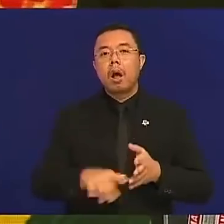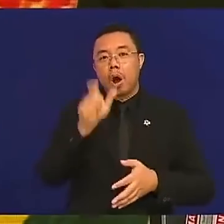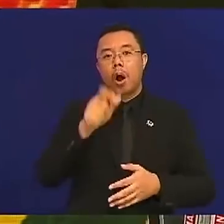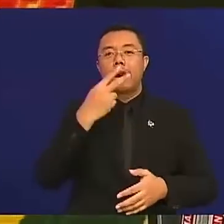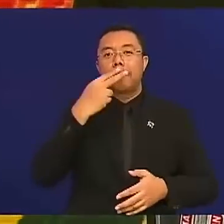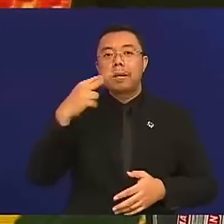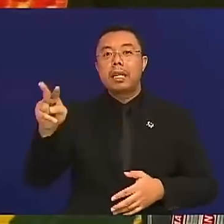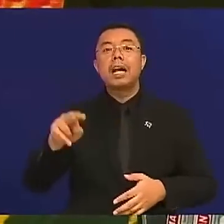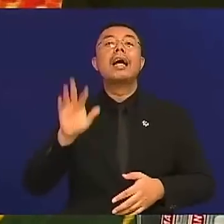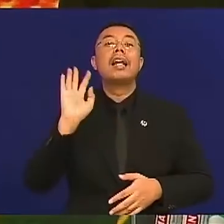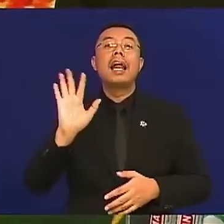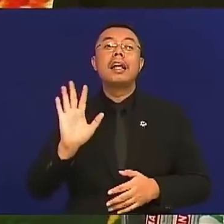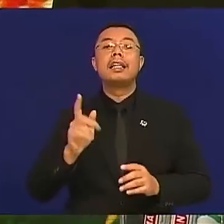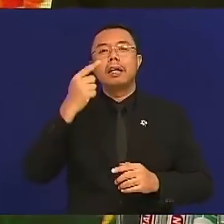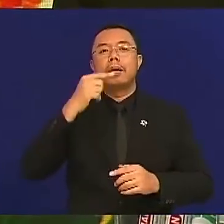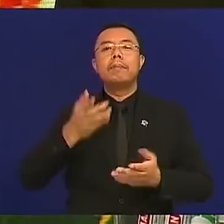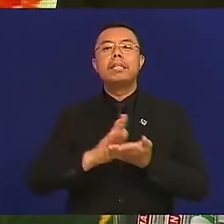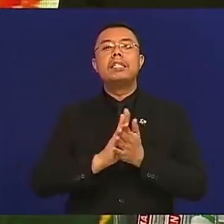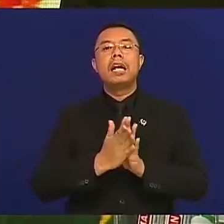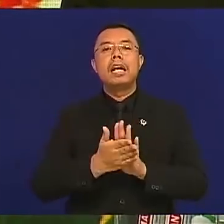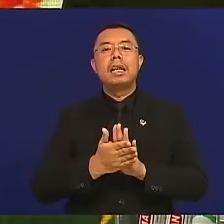orang percaya akan memerintah